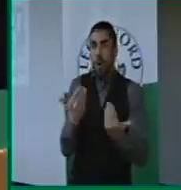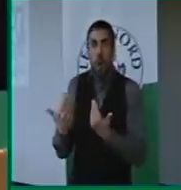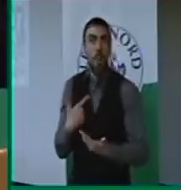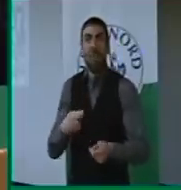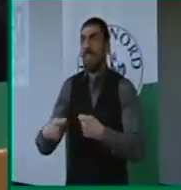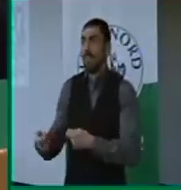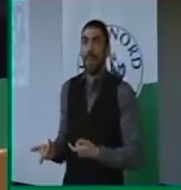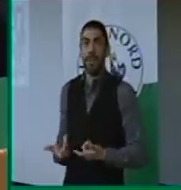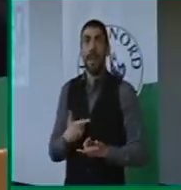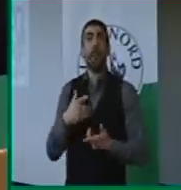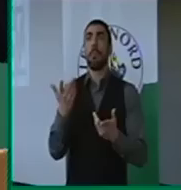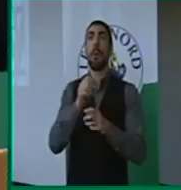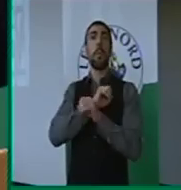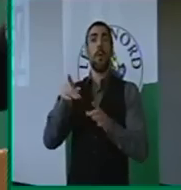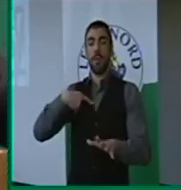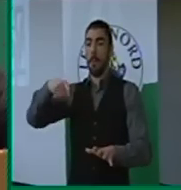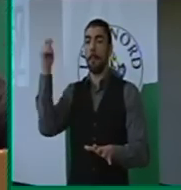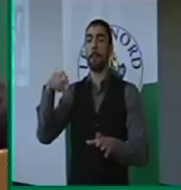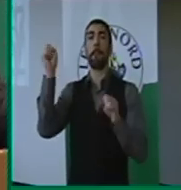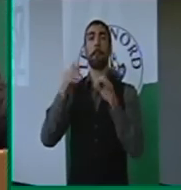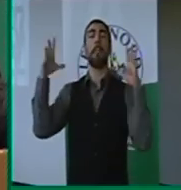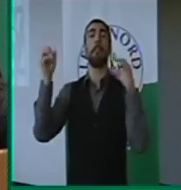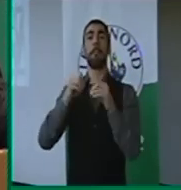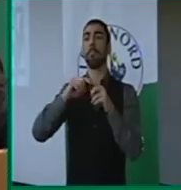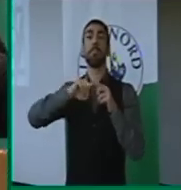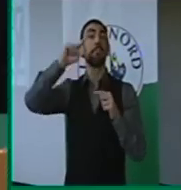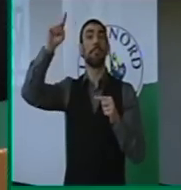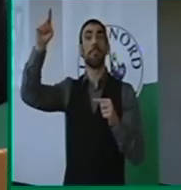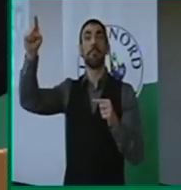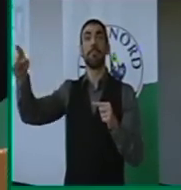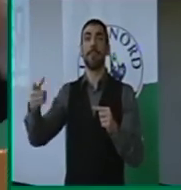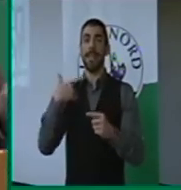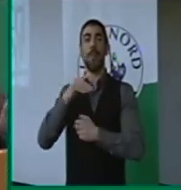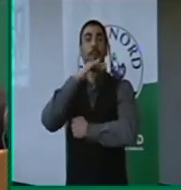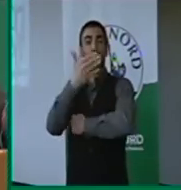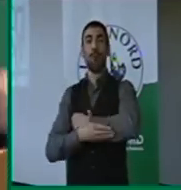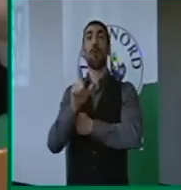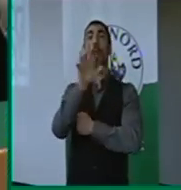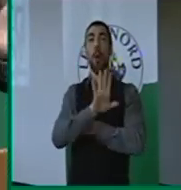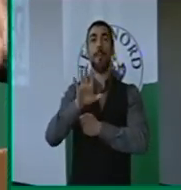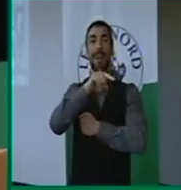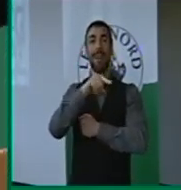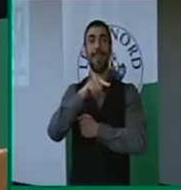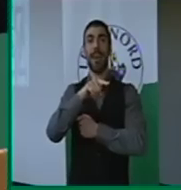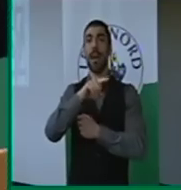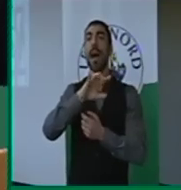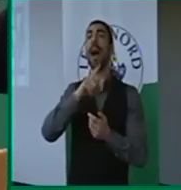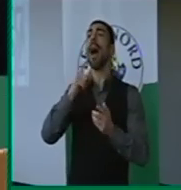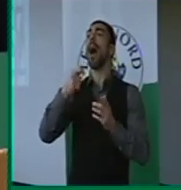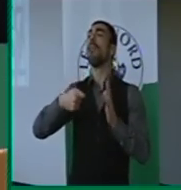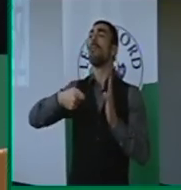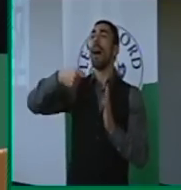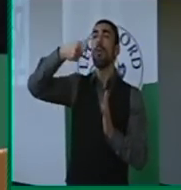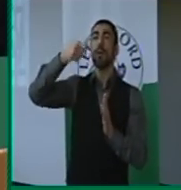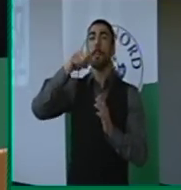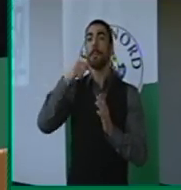adesso magicamente arriviamo con la bacchetta magica e Diciamo che lo scudo della Lombardia Si rivaluta